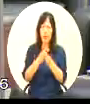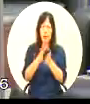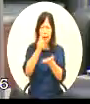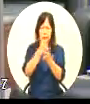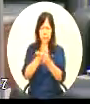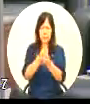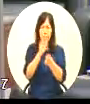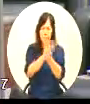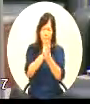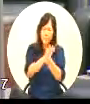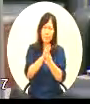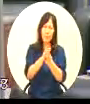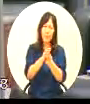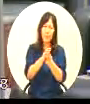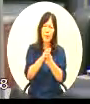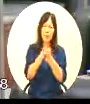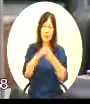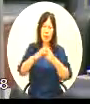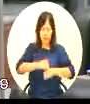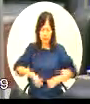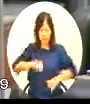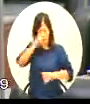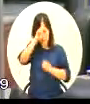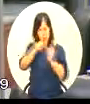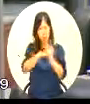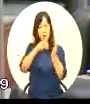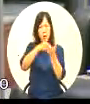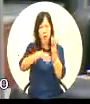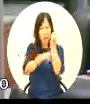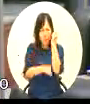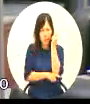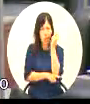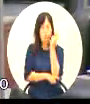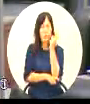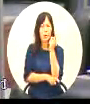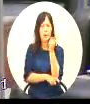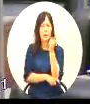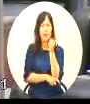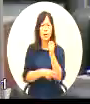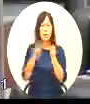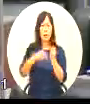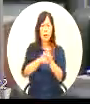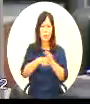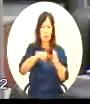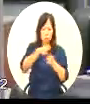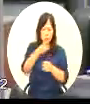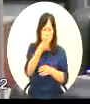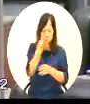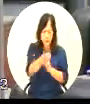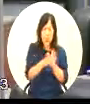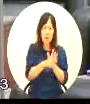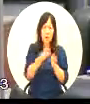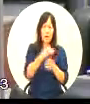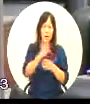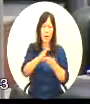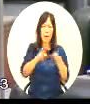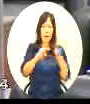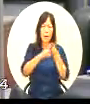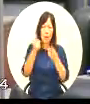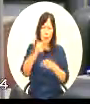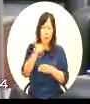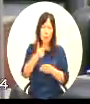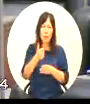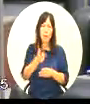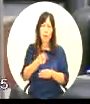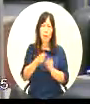我们高雄市我们民进党籍的区域立委、不分区立委，那也多多去找一下我们的王国才，好，